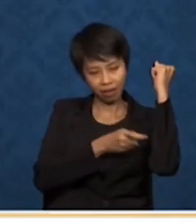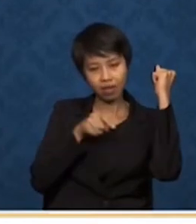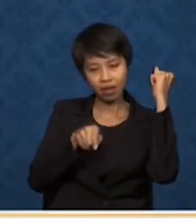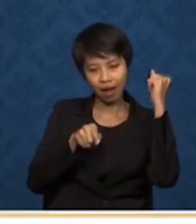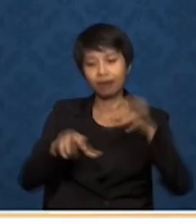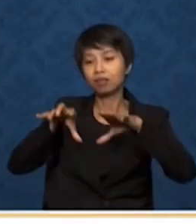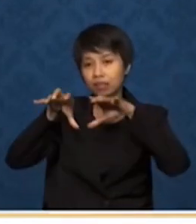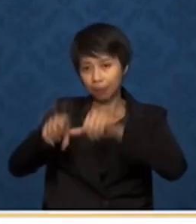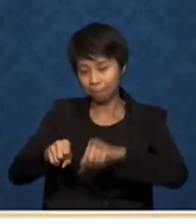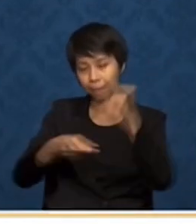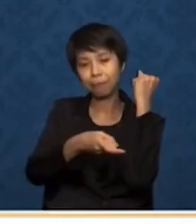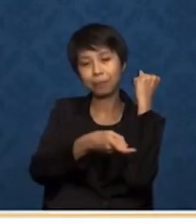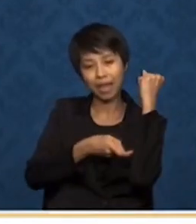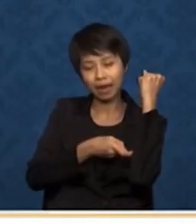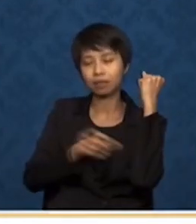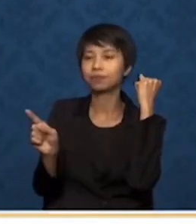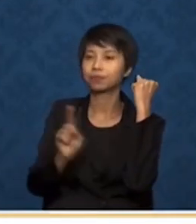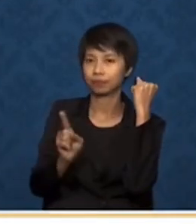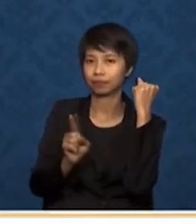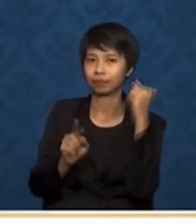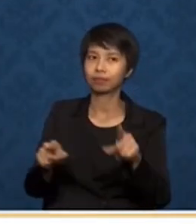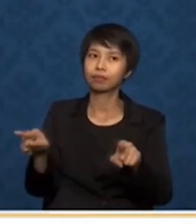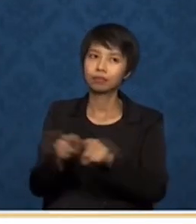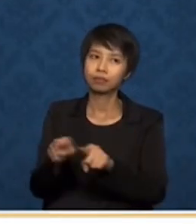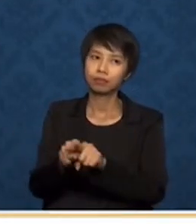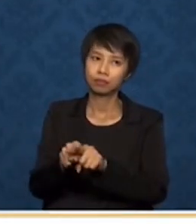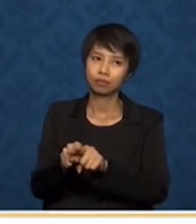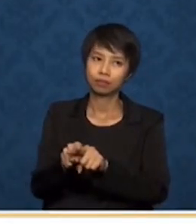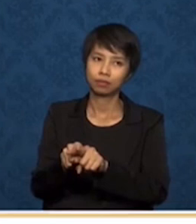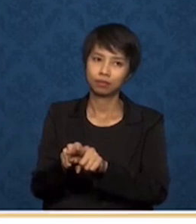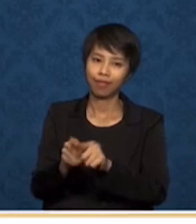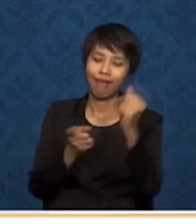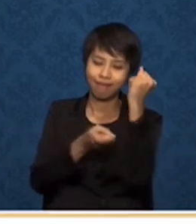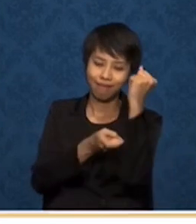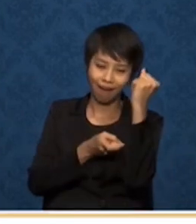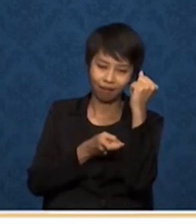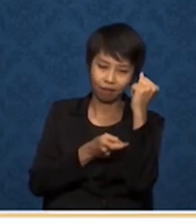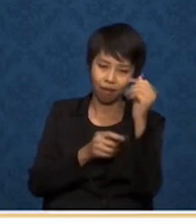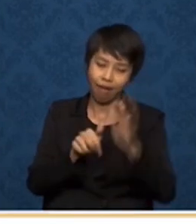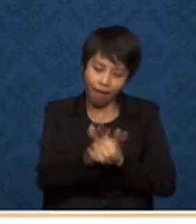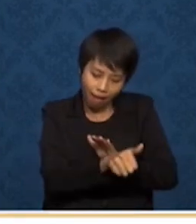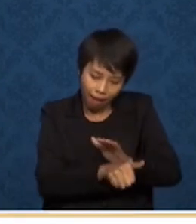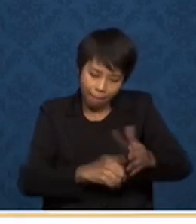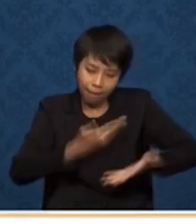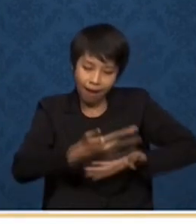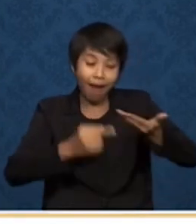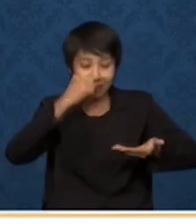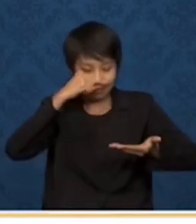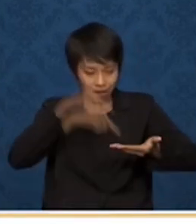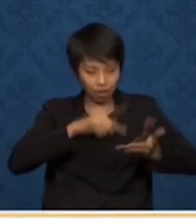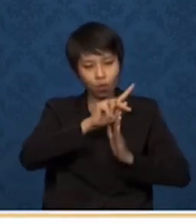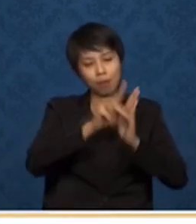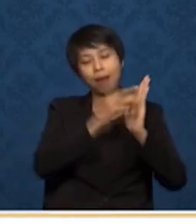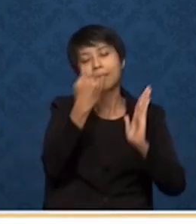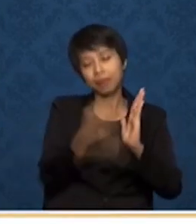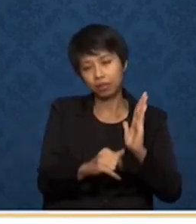ยางพาราที่เข้าสู่แผ่นดินสยาม 2ประเภทประเภท